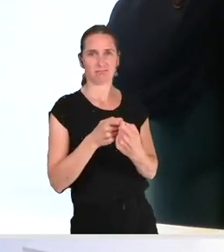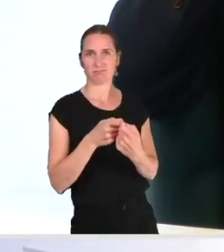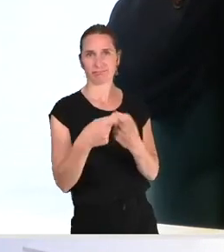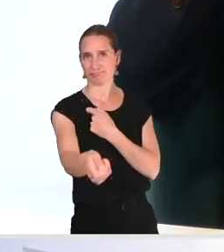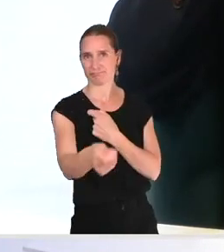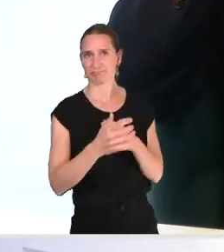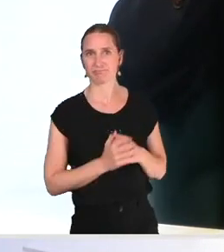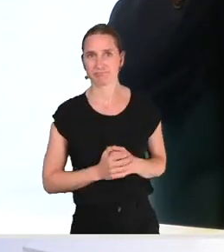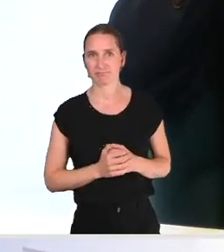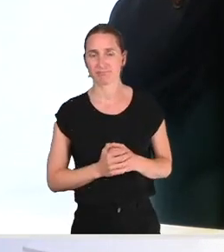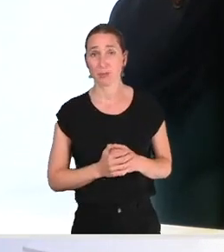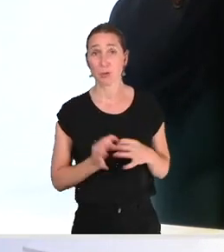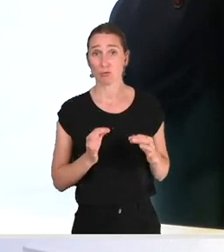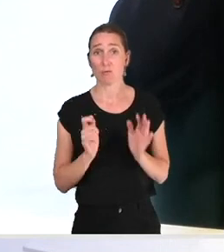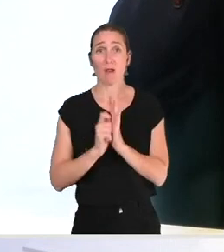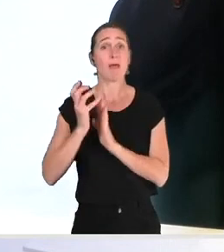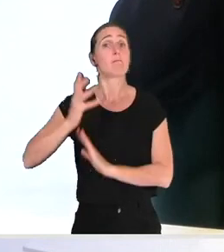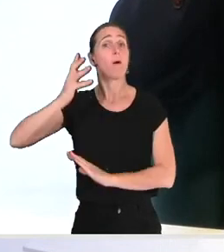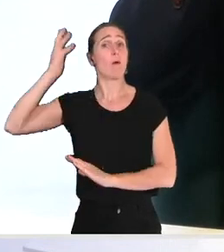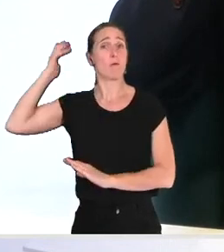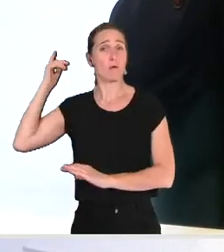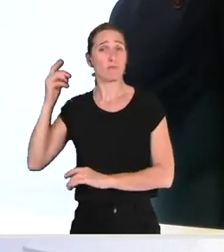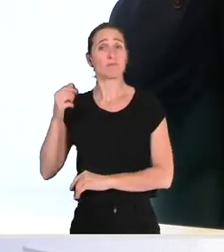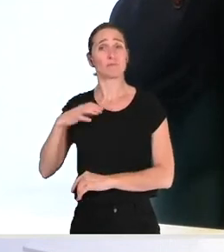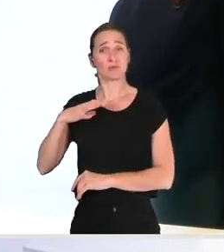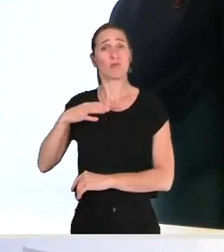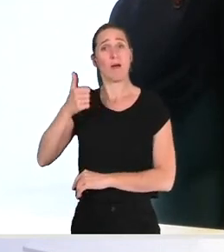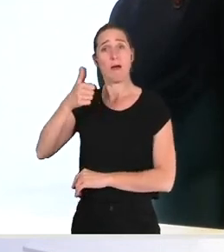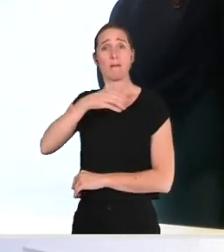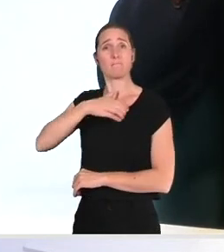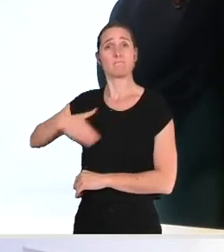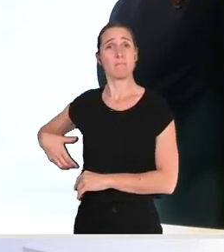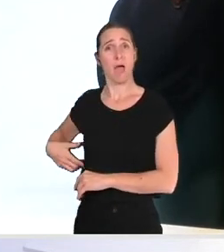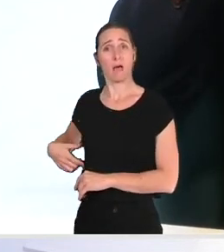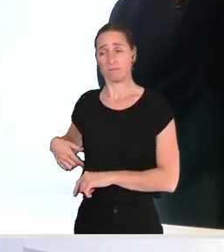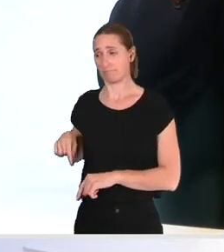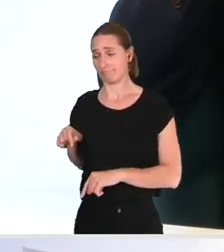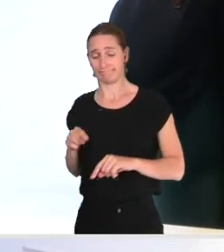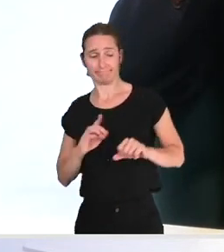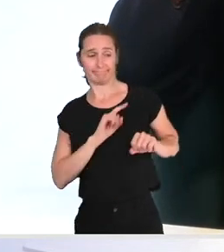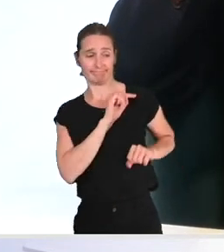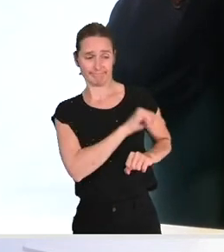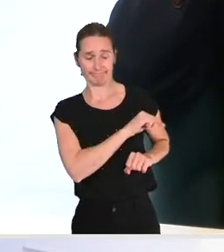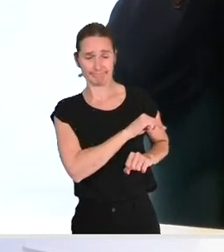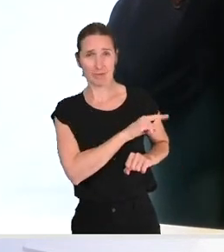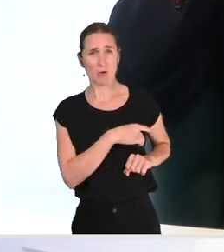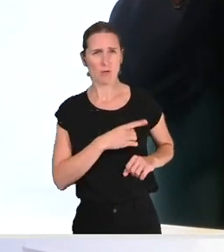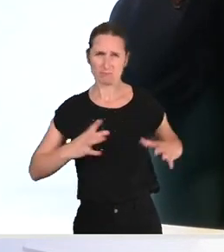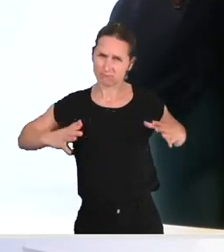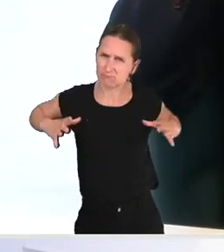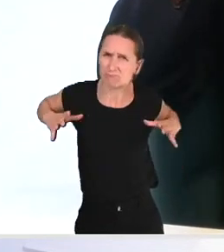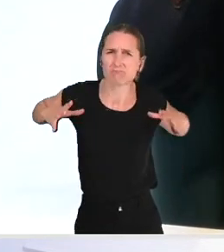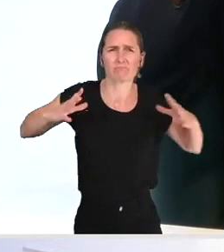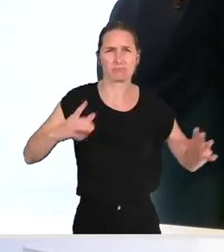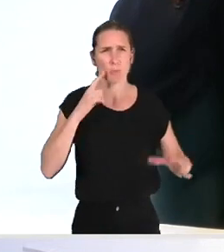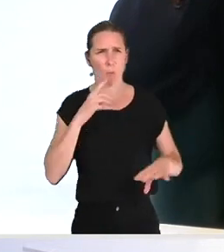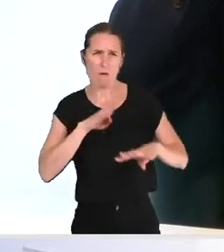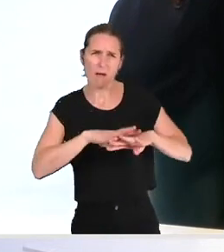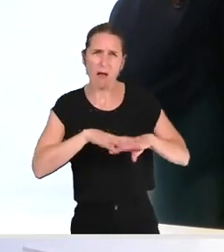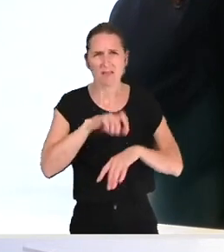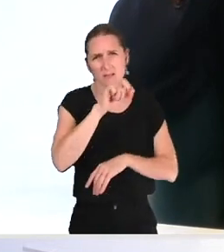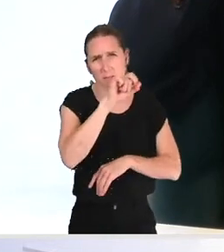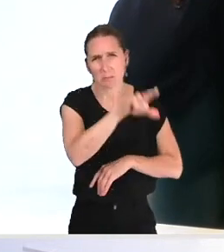un maire qui a fait beaucoup pour ce quartier, il est à ma gauche, la rénovation de la cathédrale, la création du jardin de l'évêché